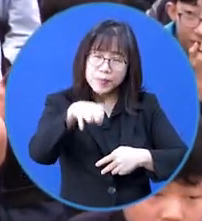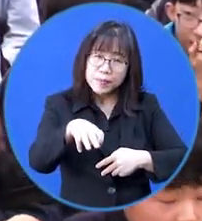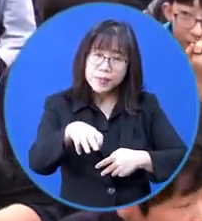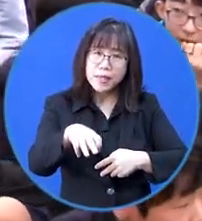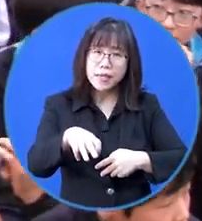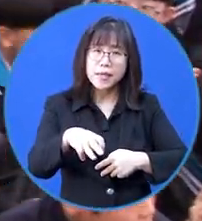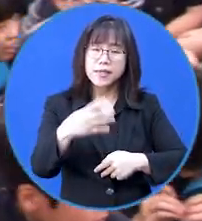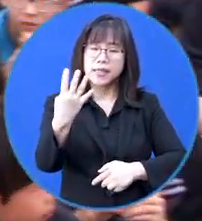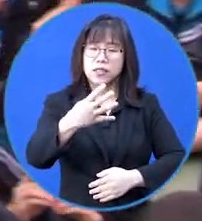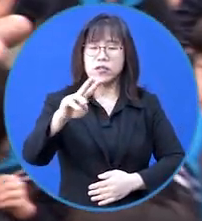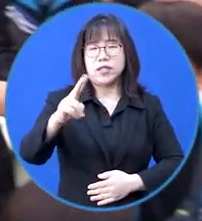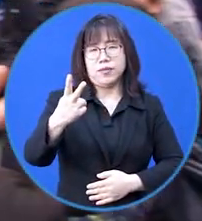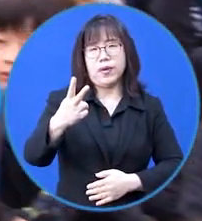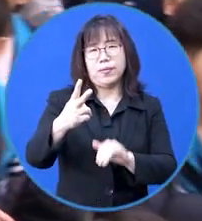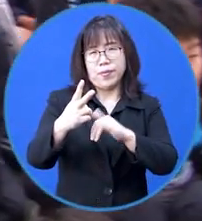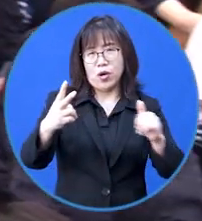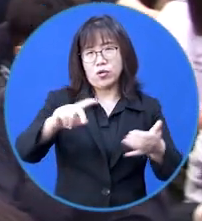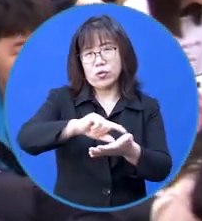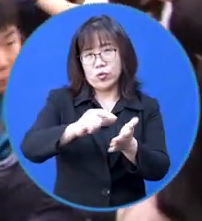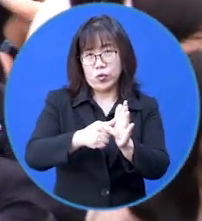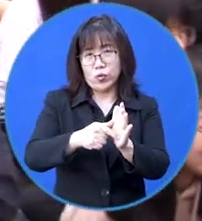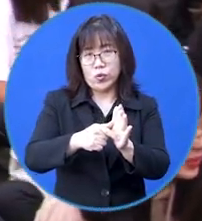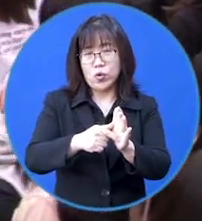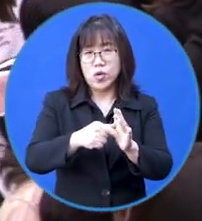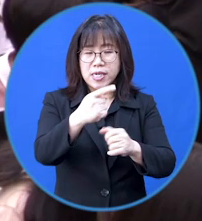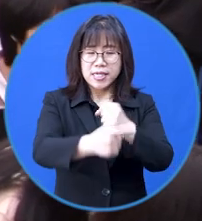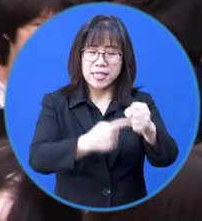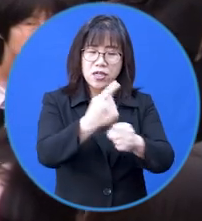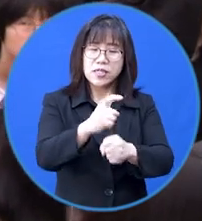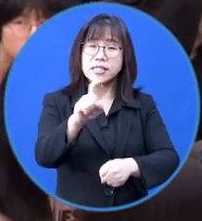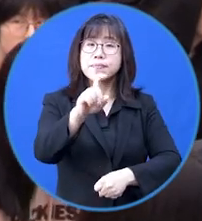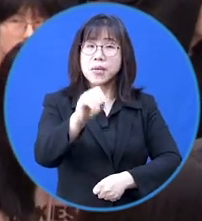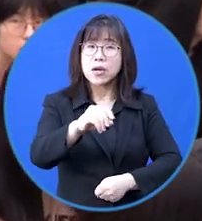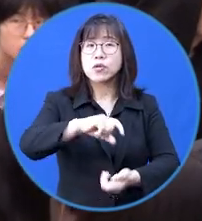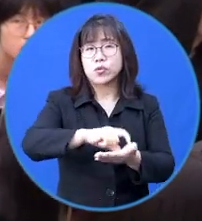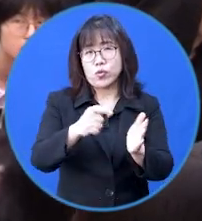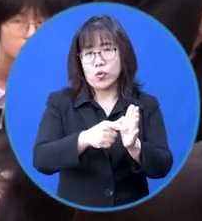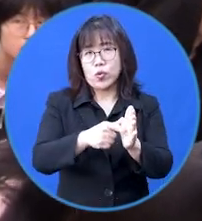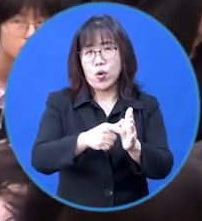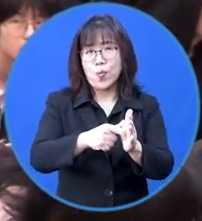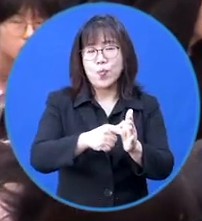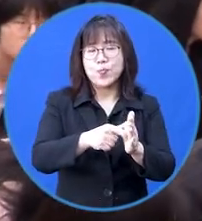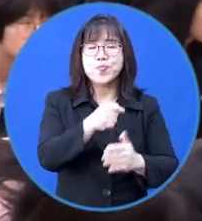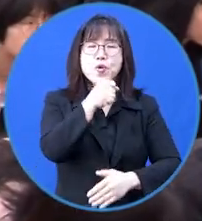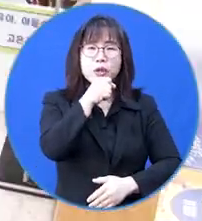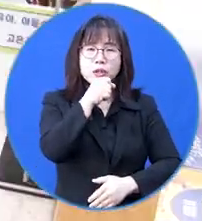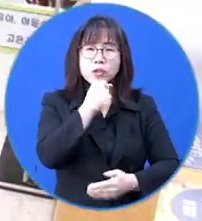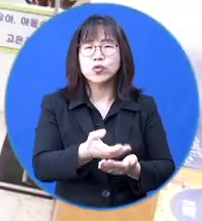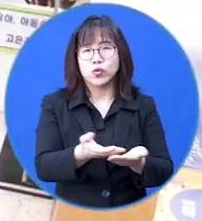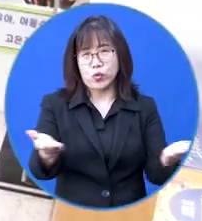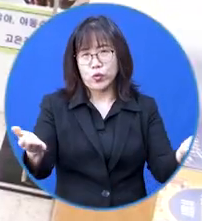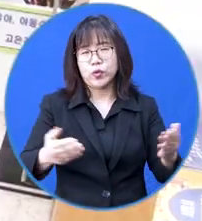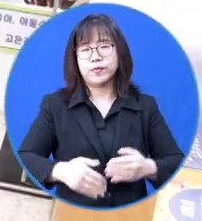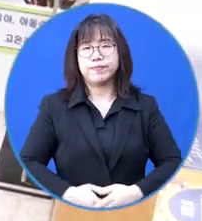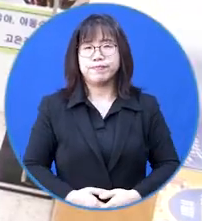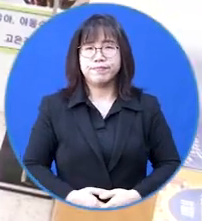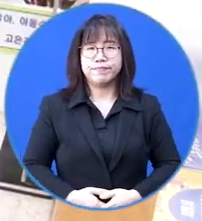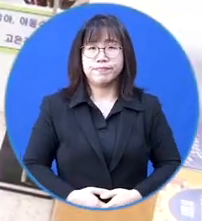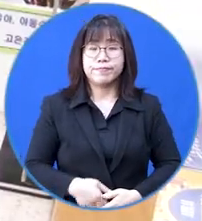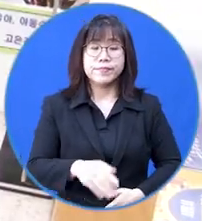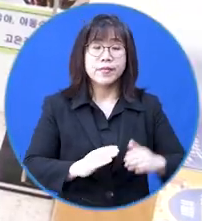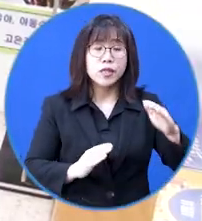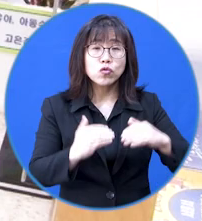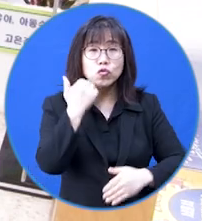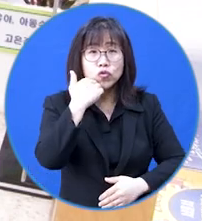청소년 약 4천 2백 명 며 연간 10만원 상당의 포인트를 지원하며 신용카드 기능은 없습니다